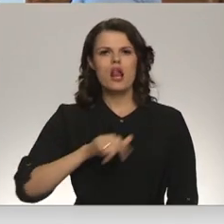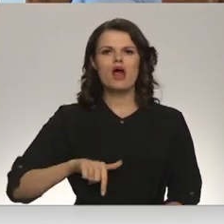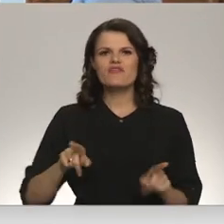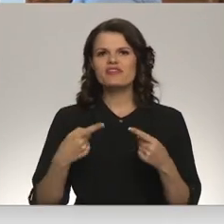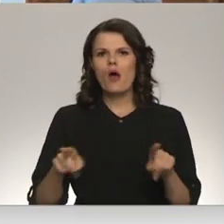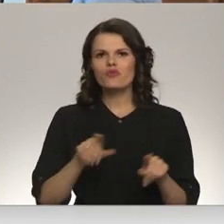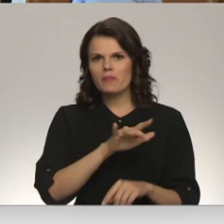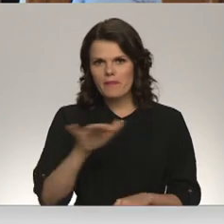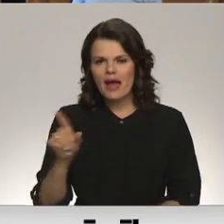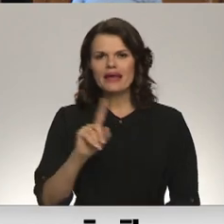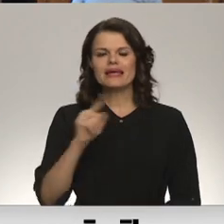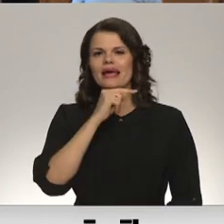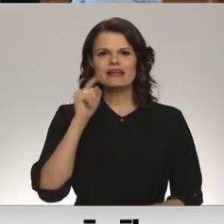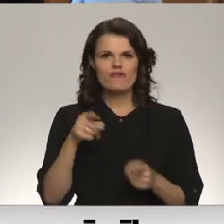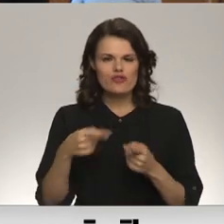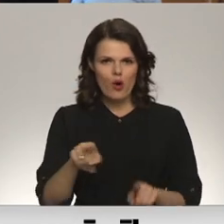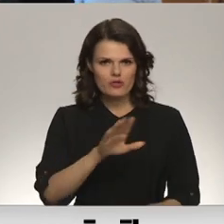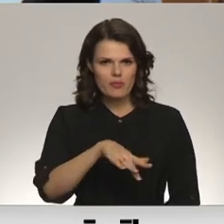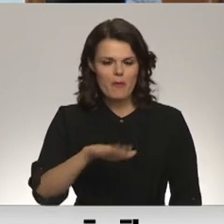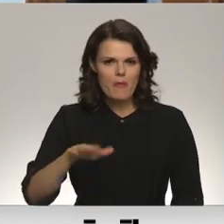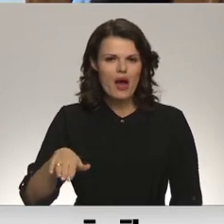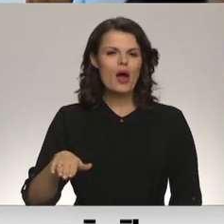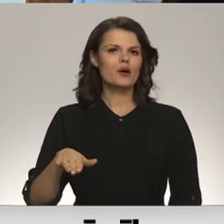bērni, ir arī krievu tautības bērni.